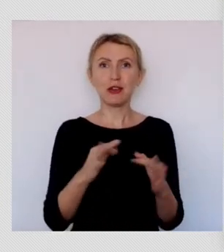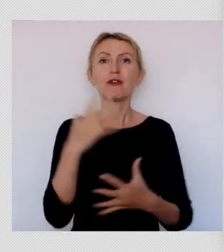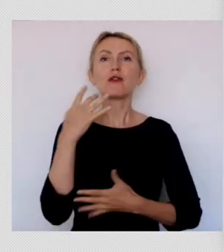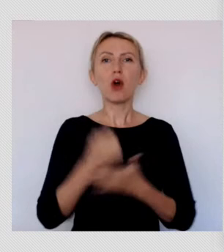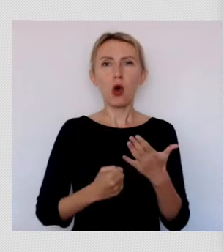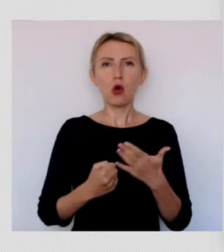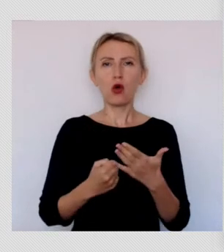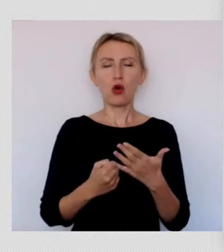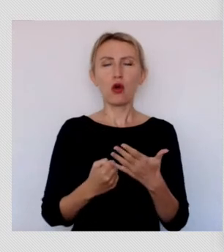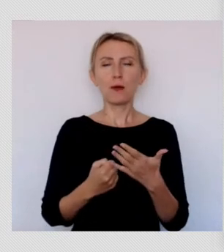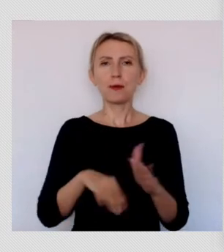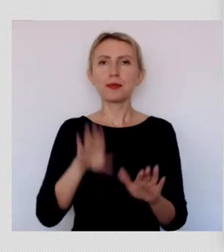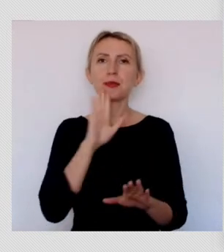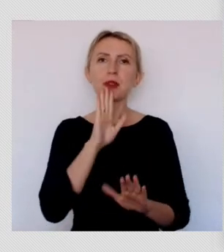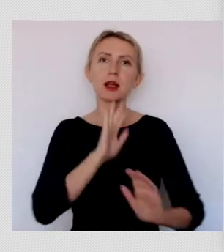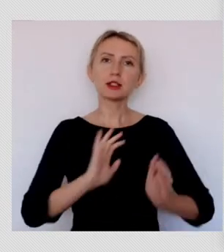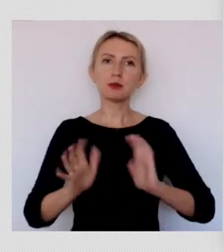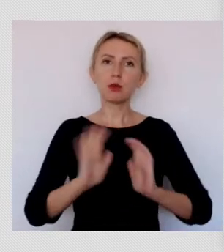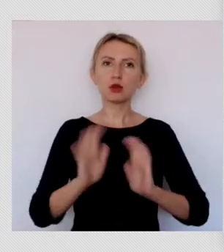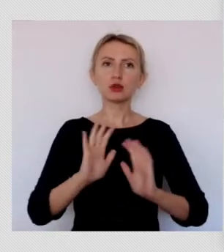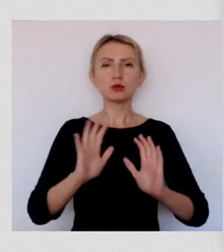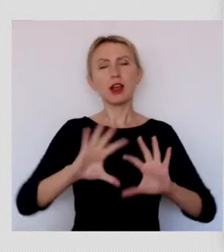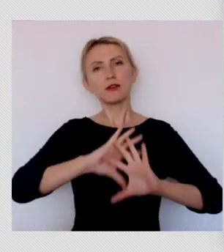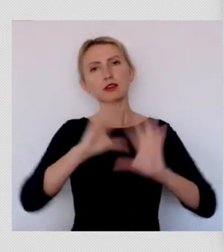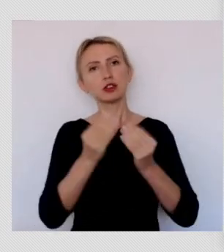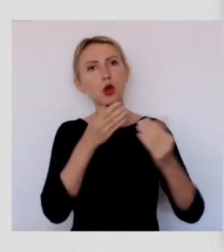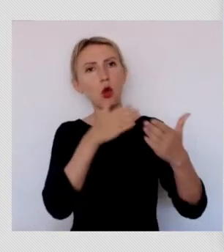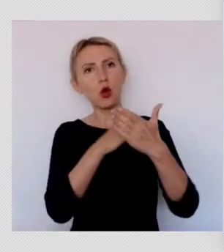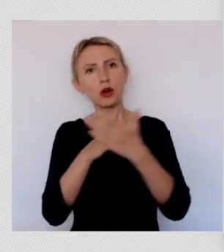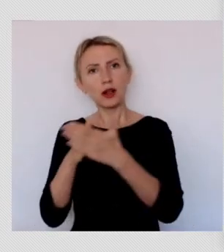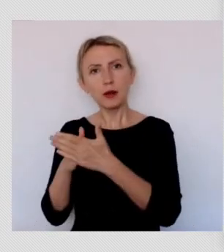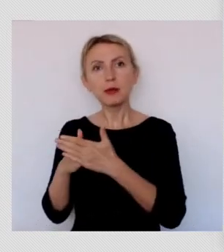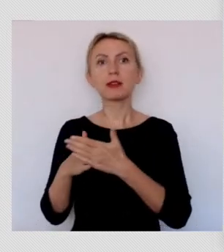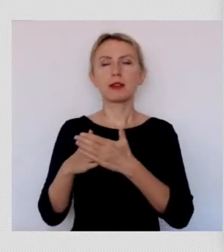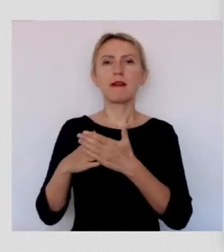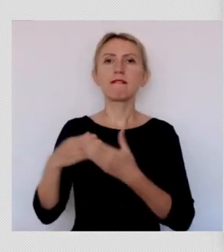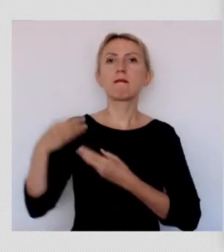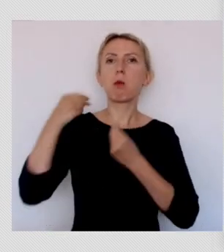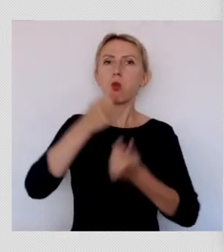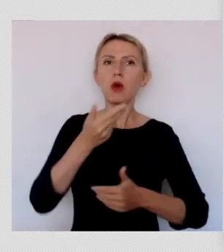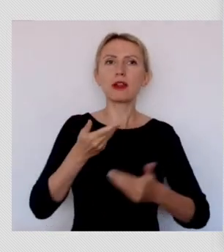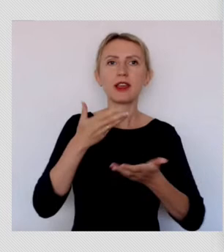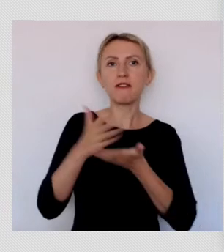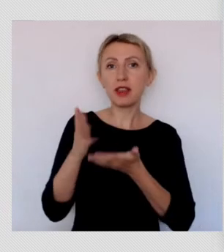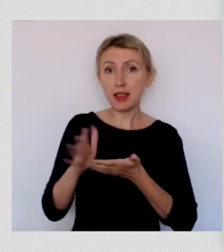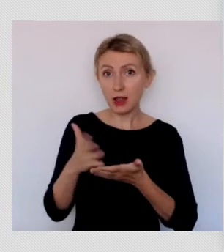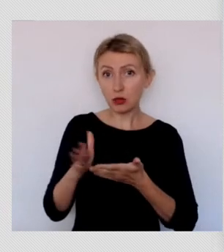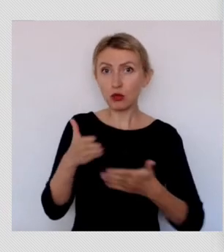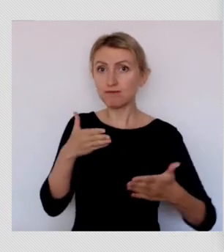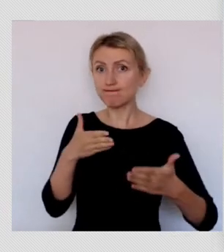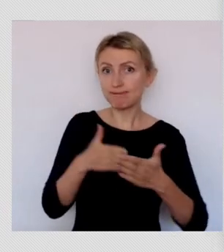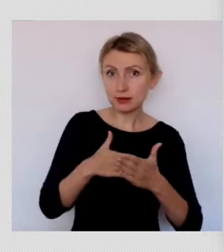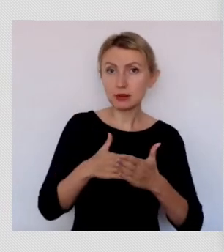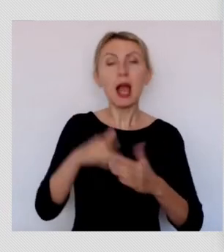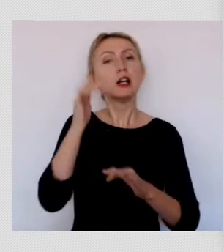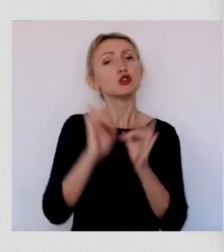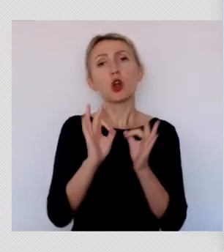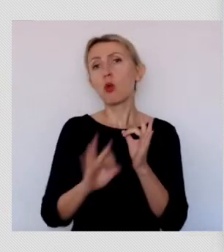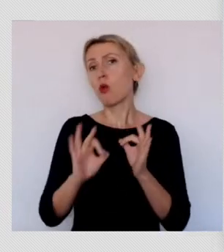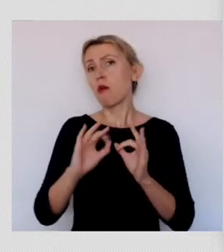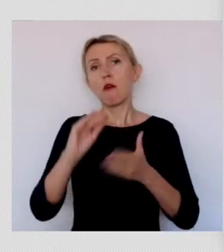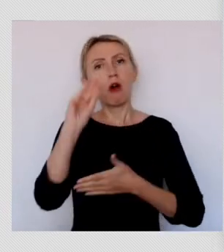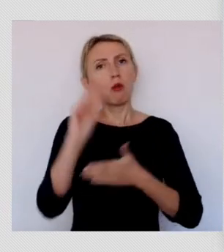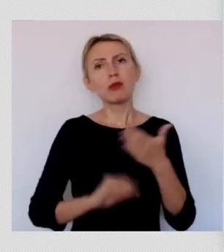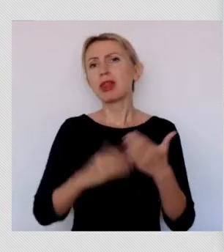wykorzystywana jako sposób na obejście tych wszystkich ograniczeń i limitów wpłat, wydatków. Ja ją szczegółowo opisuję. Dlaczego ja